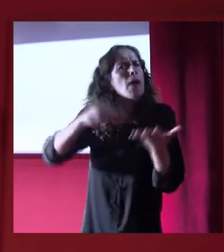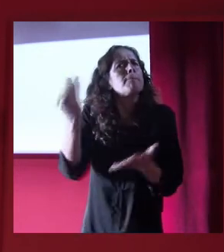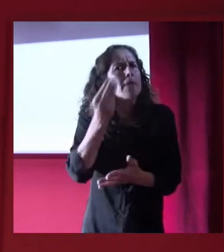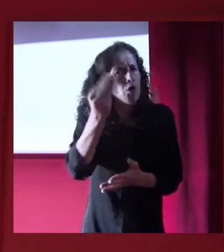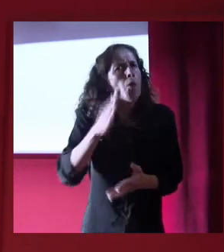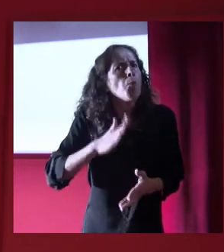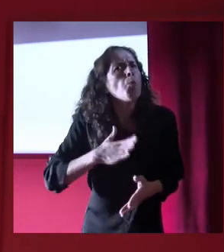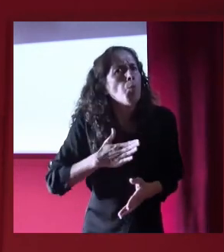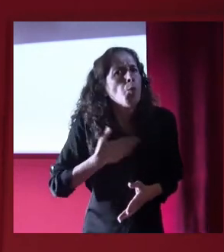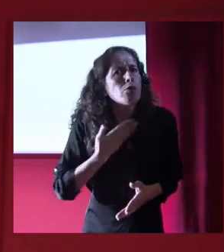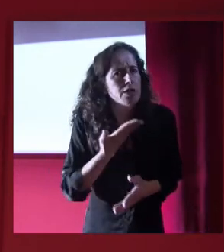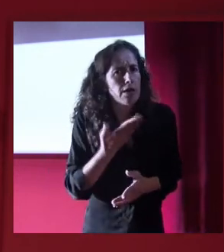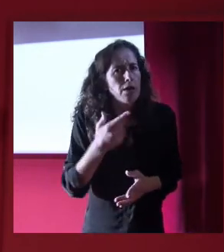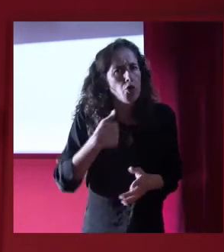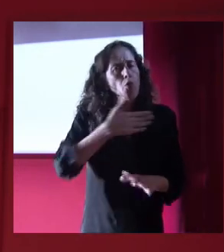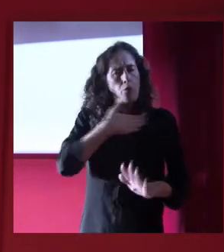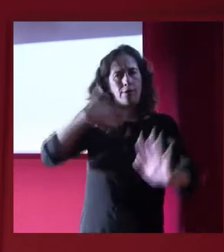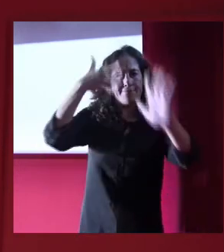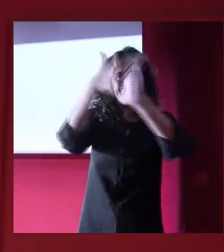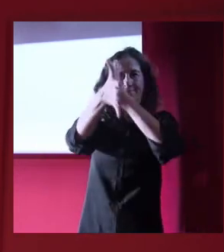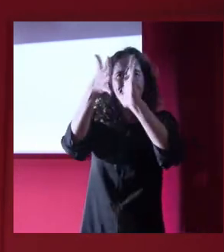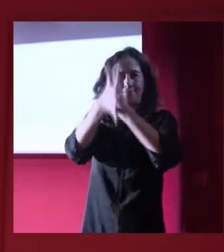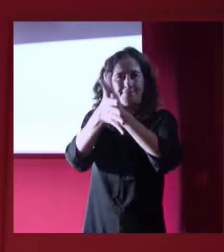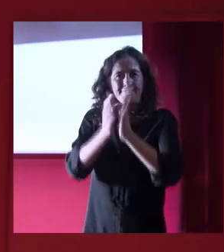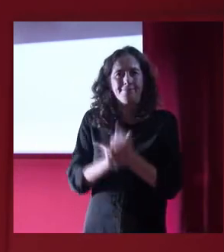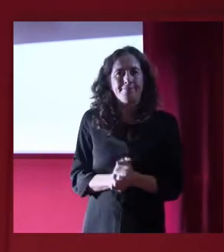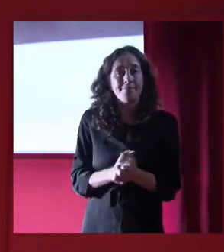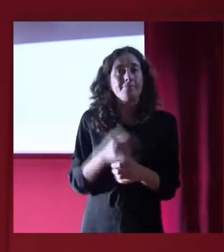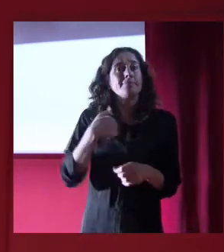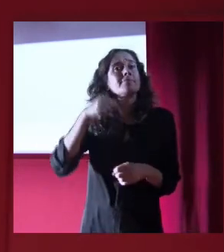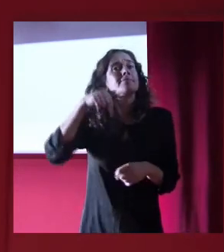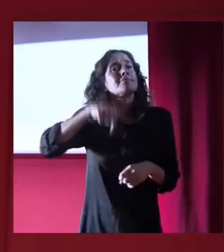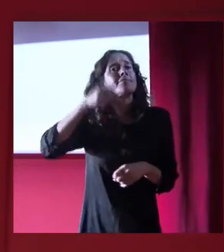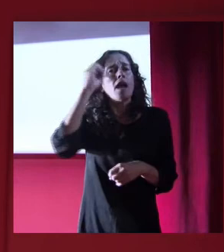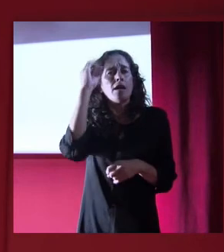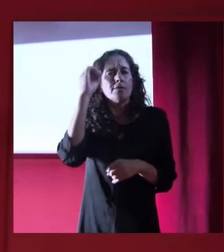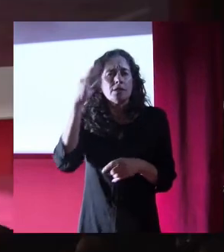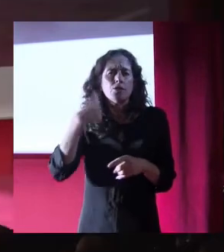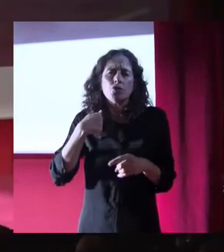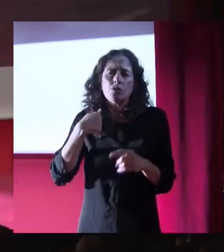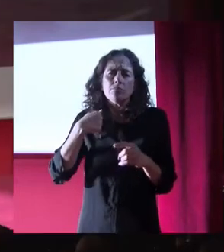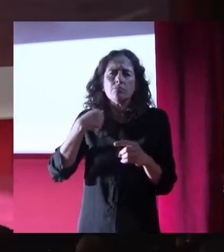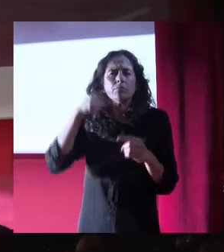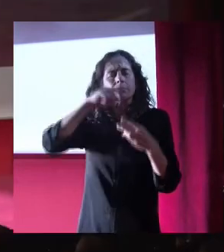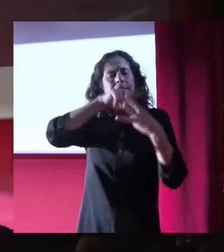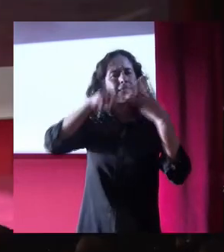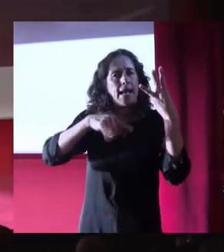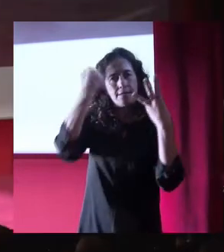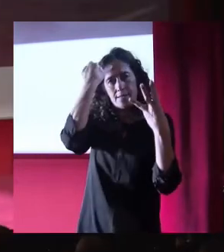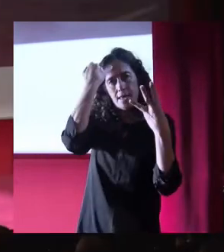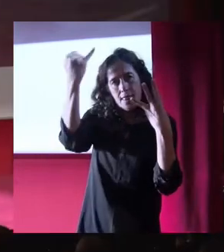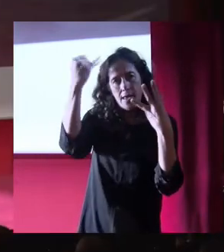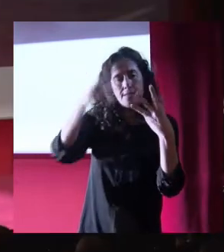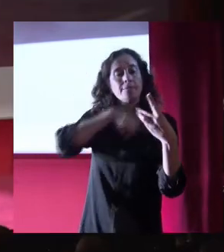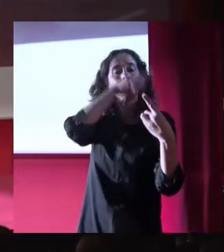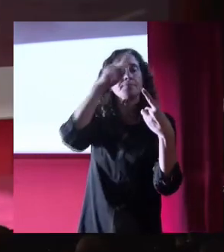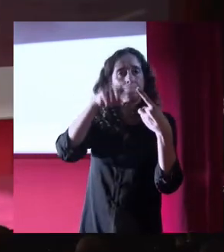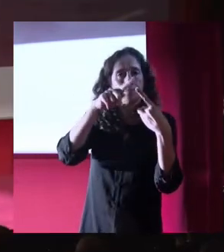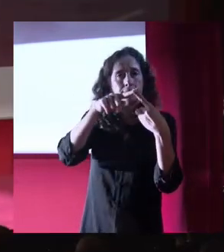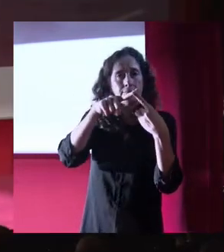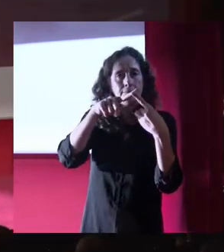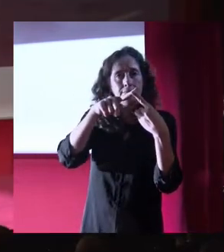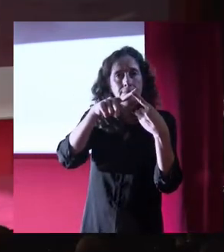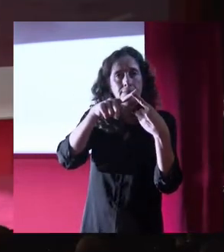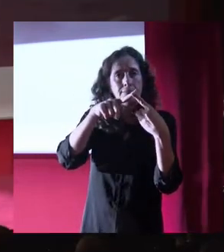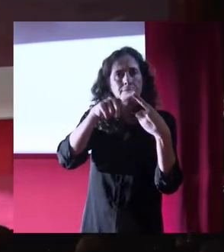i us ho vull explicar. Al llarg d'aquesta estona aniré insistint en tres idees. La primera, que